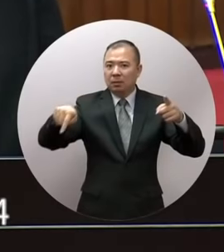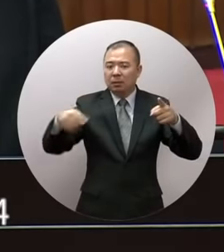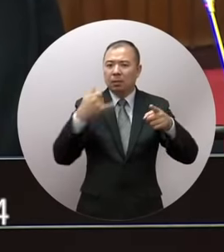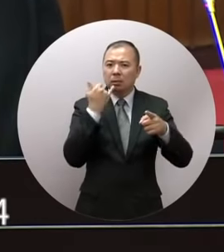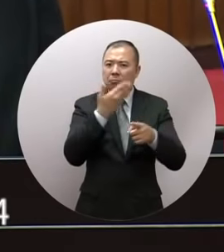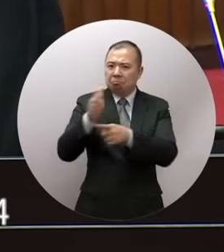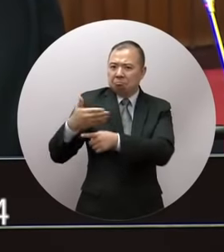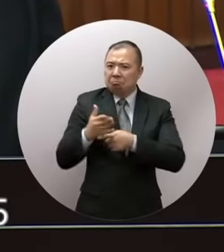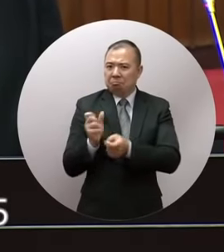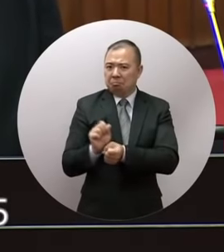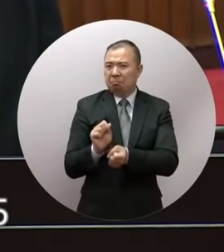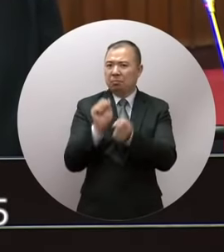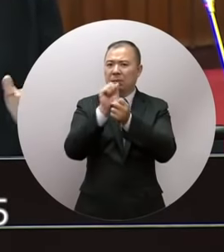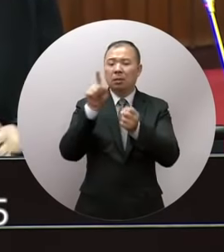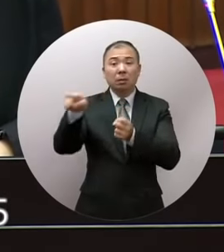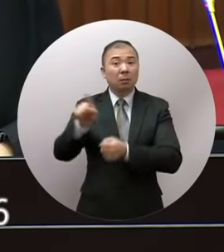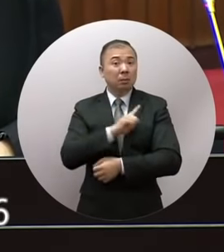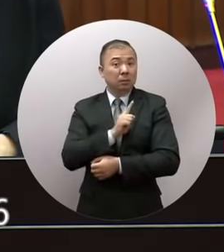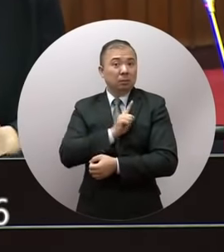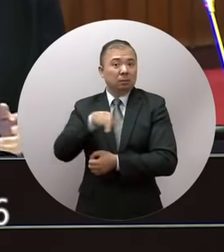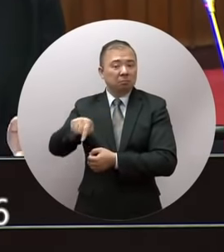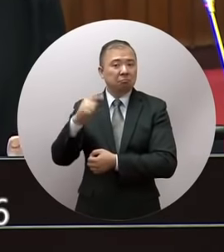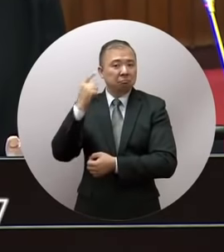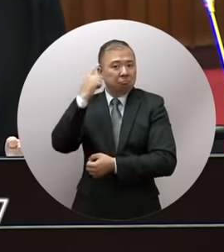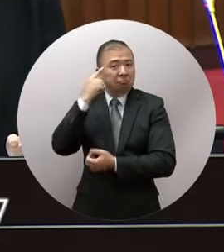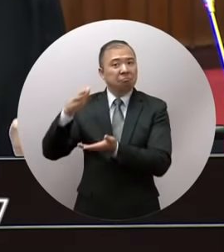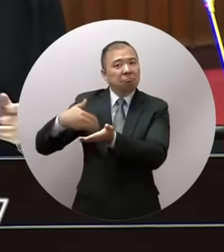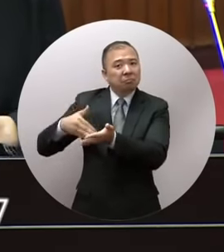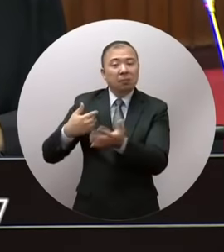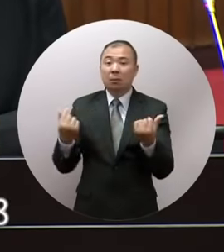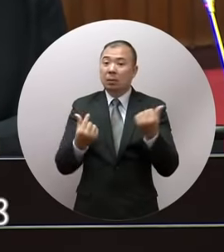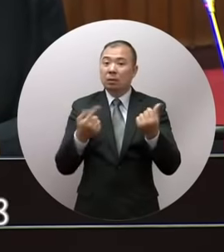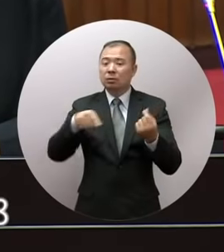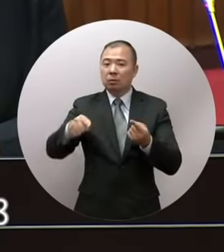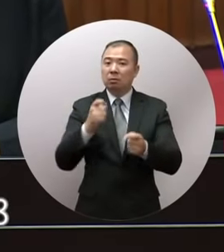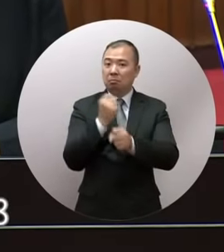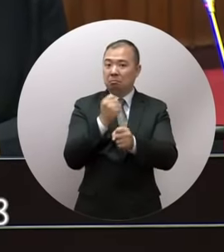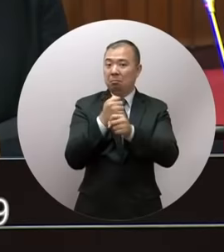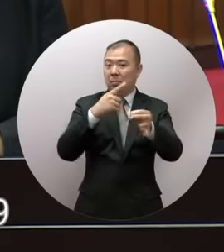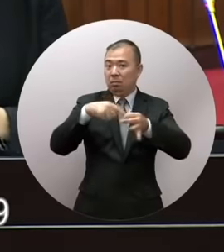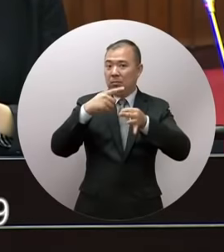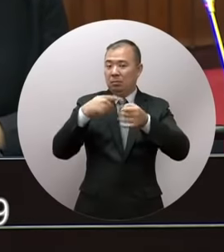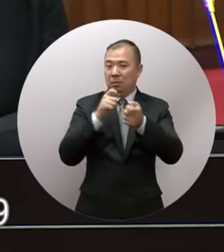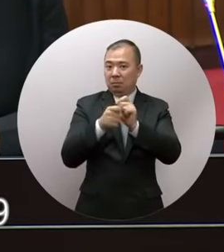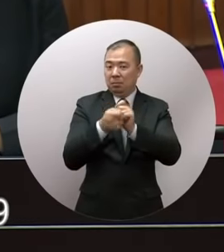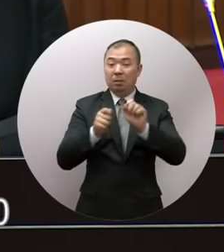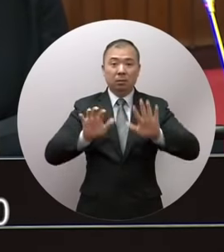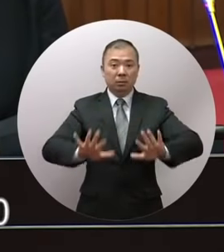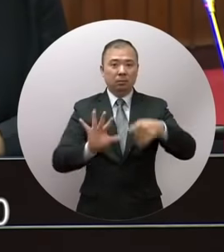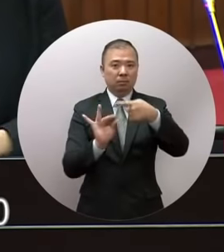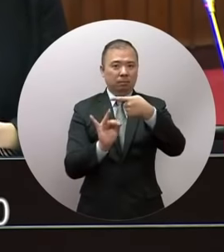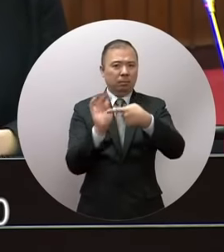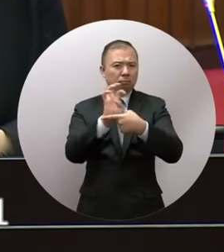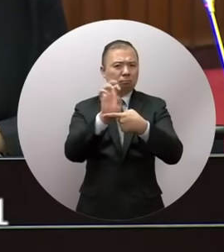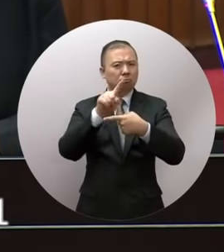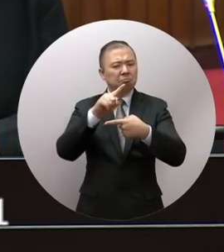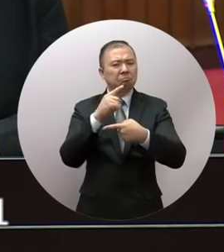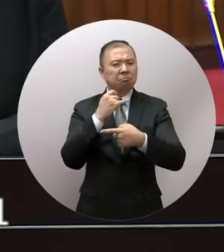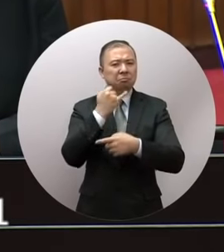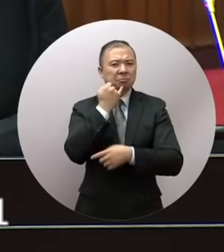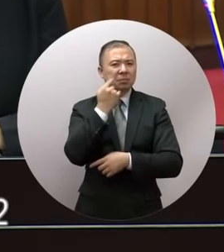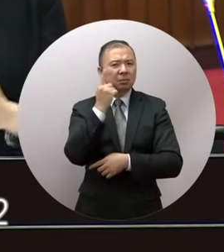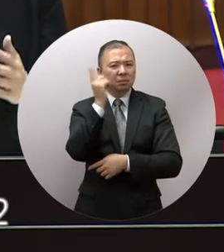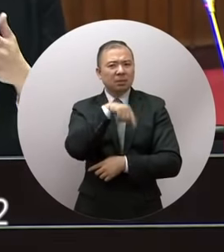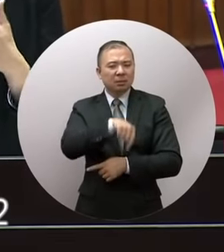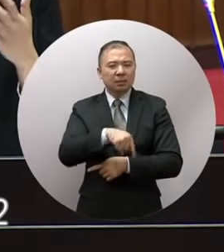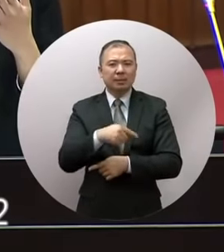些意见里头，我也觉得，比如说那营业税这个部分，现在目前是 40%， 那有没有可能把它拉